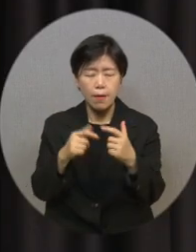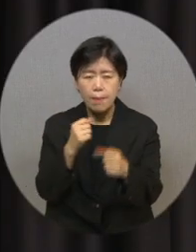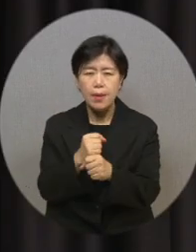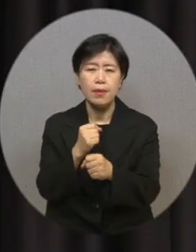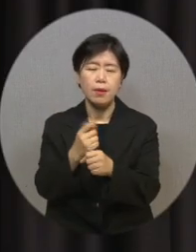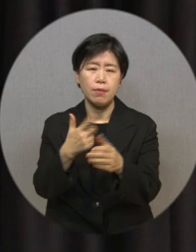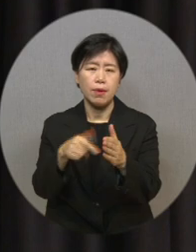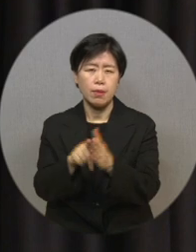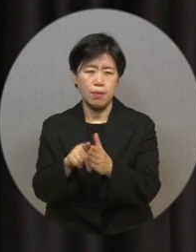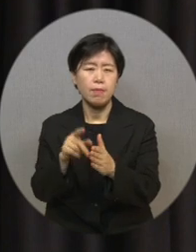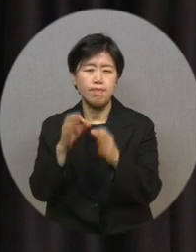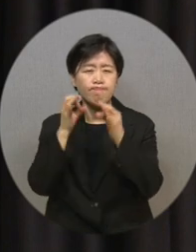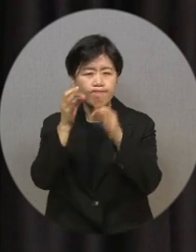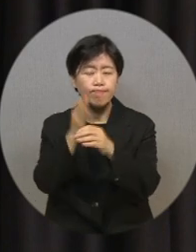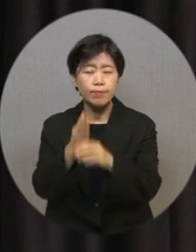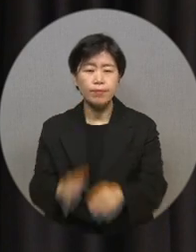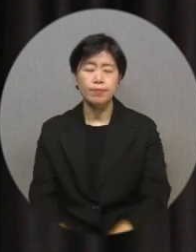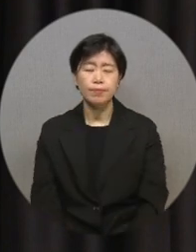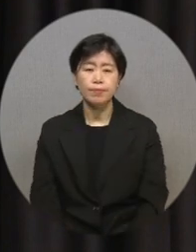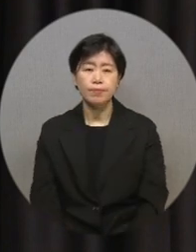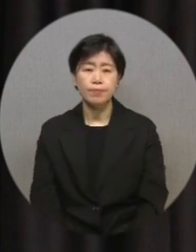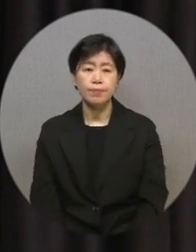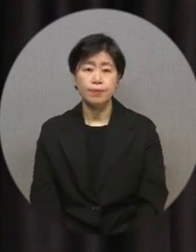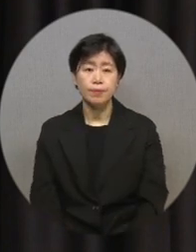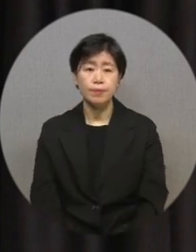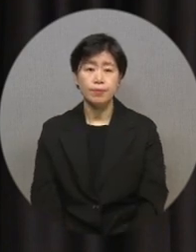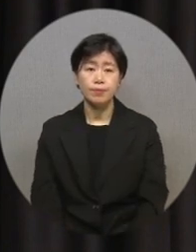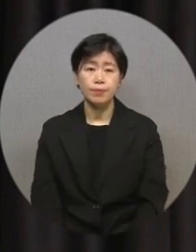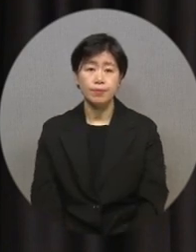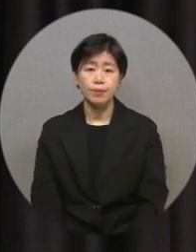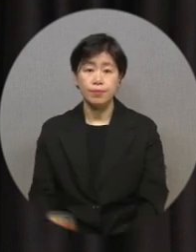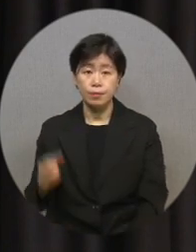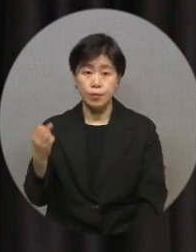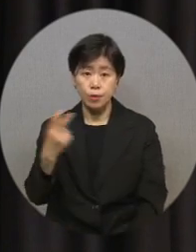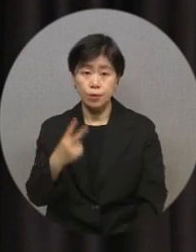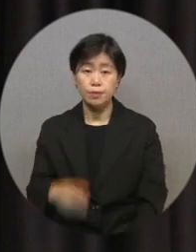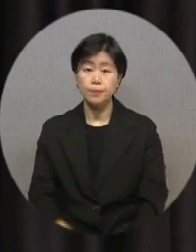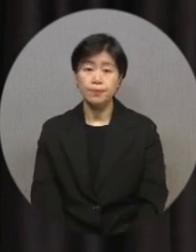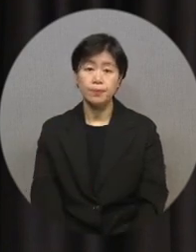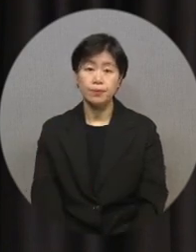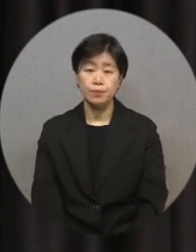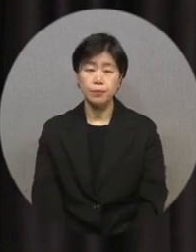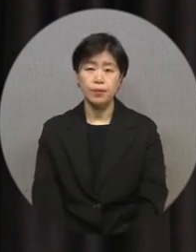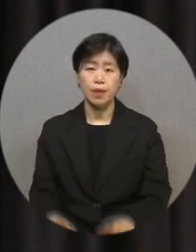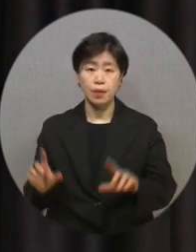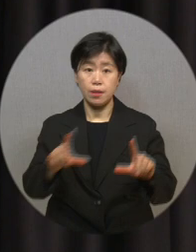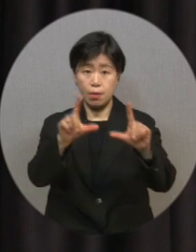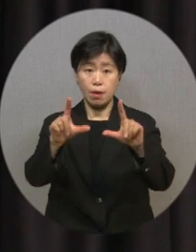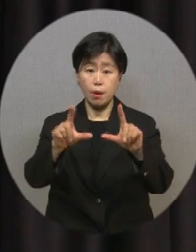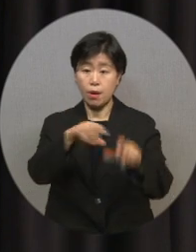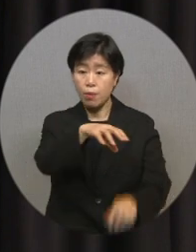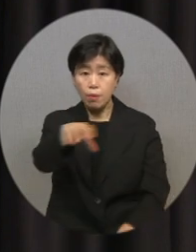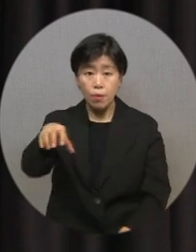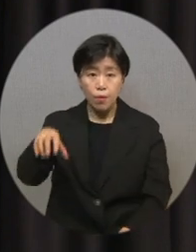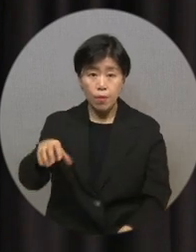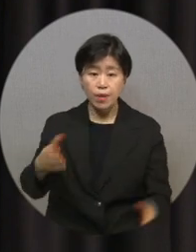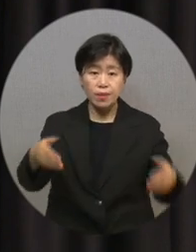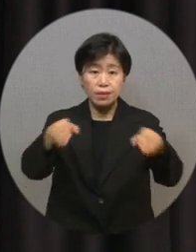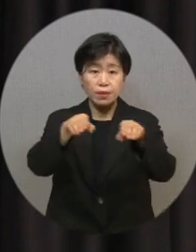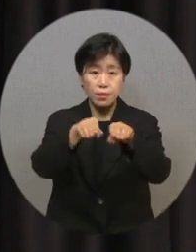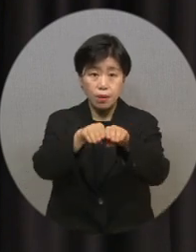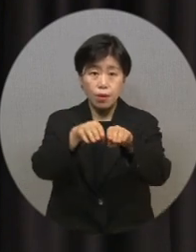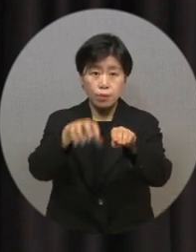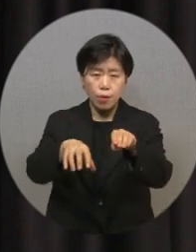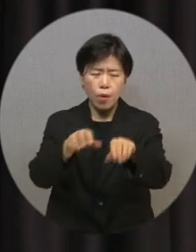축이 또 있고 또 아까 말씀드렸다시피 저희가 그 장애물 없는 생활환경 인증에 그 대표